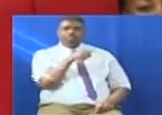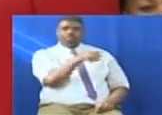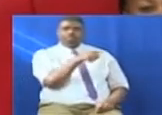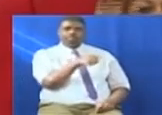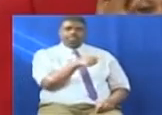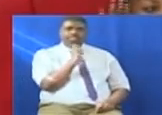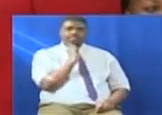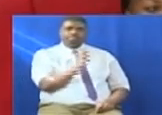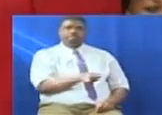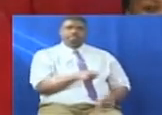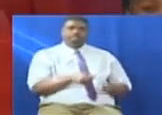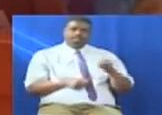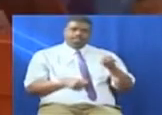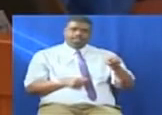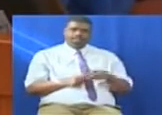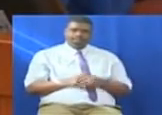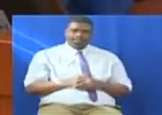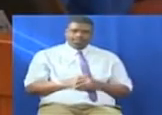Spika.